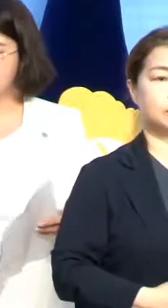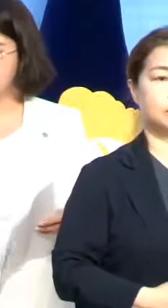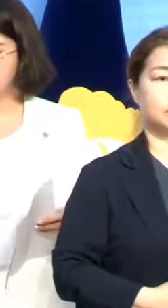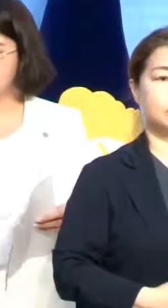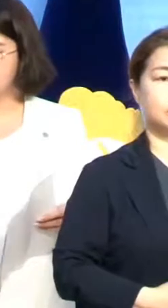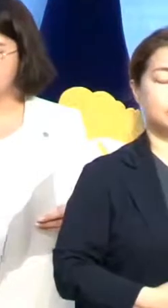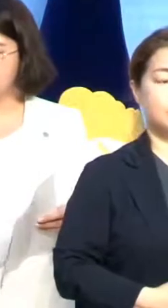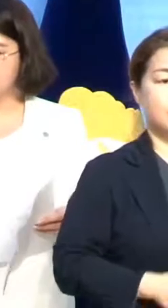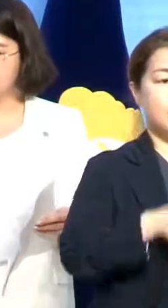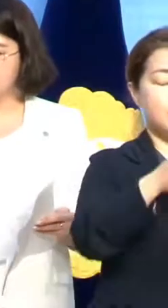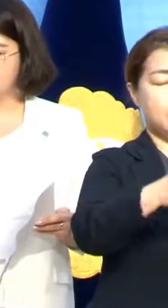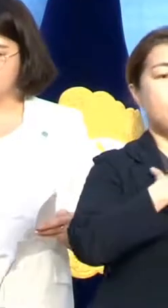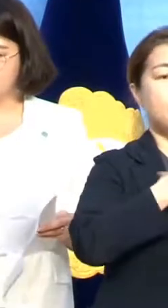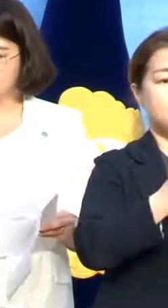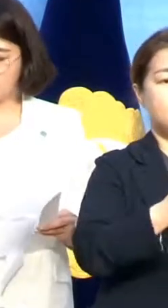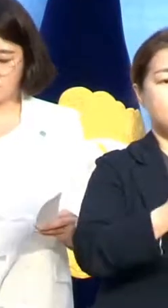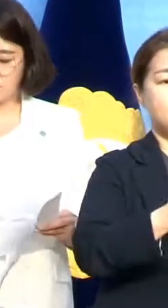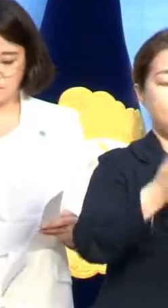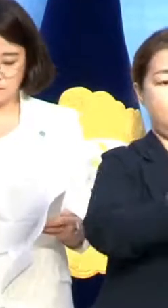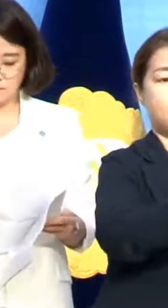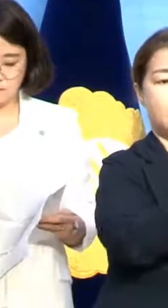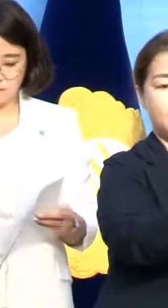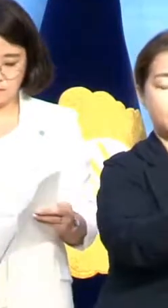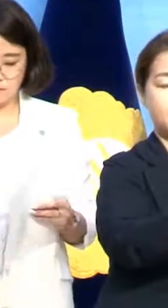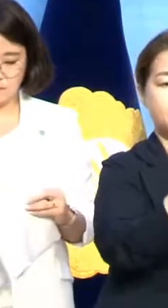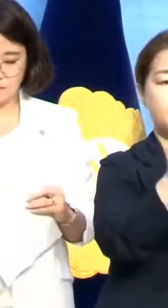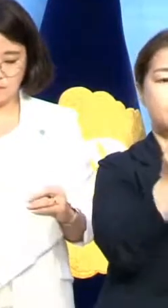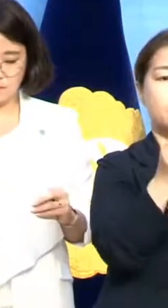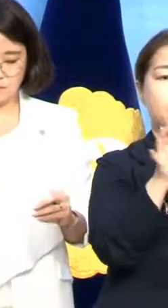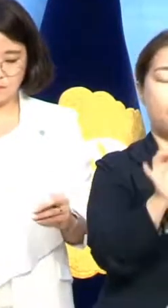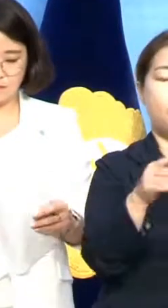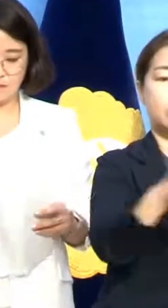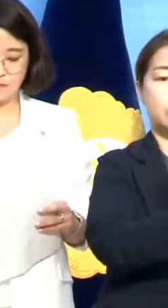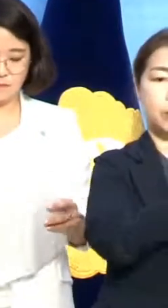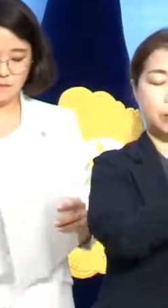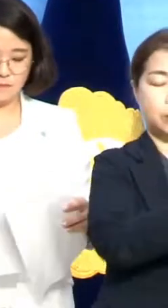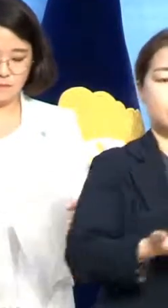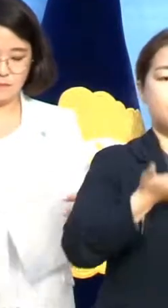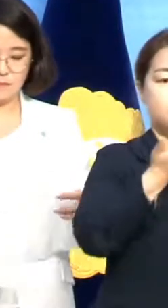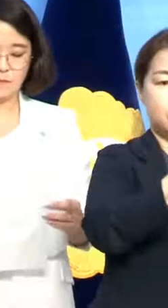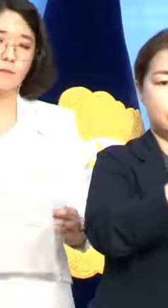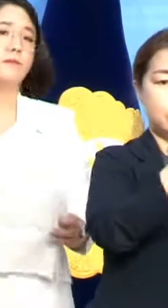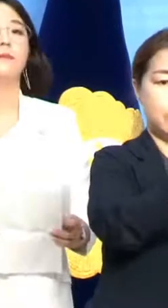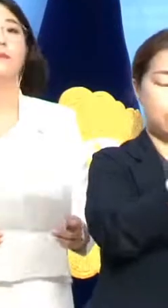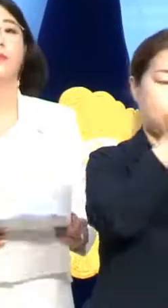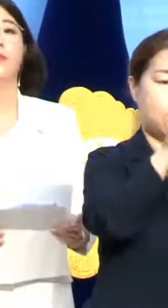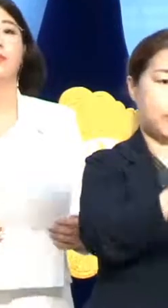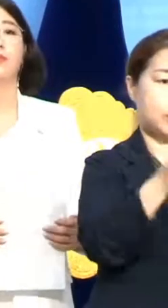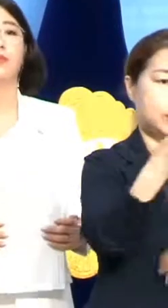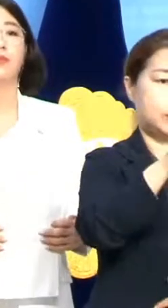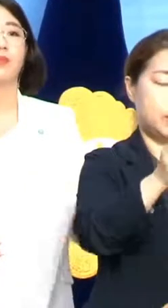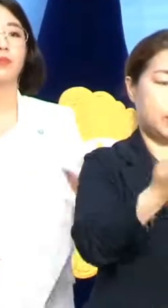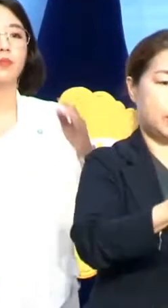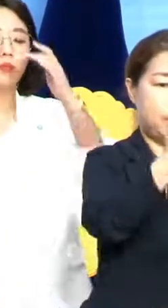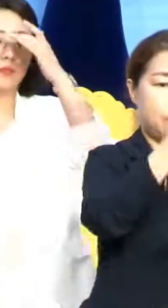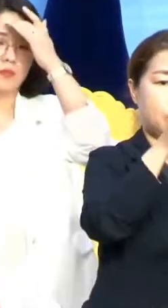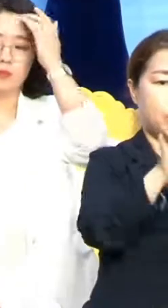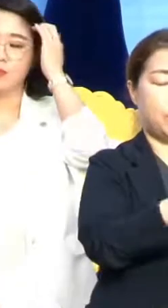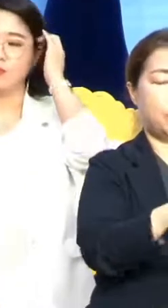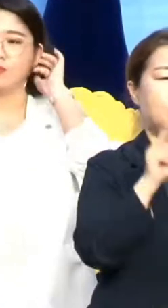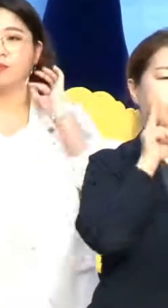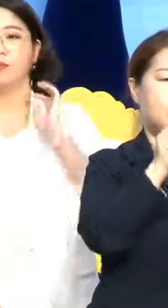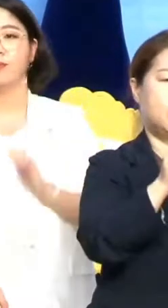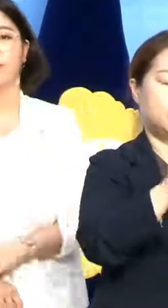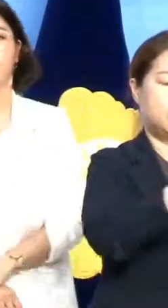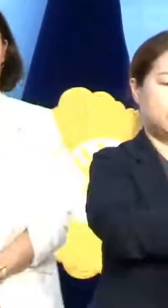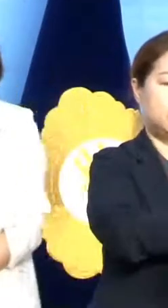산업 안전 공단 이 유행 의원실에 제출한 자료에 따르면 2020년 상반기에만 과로사 에 의 7명